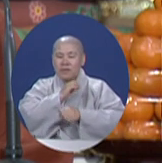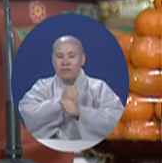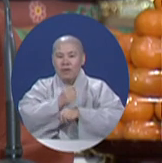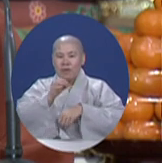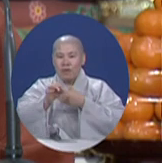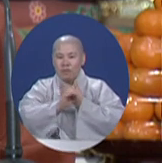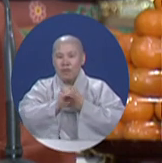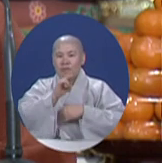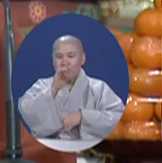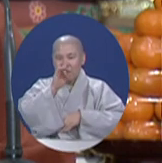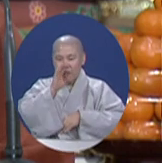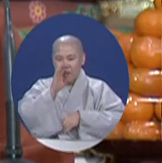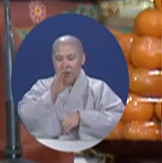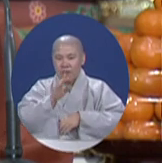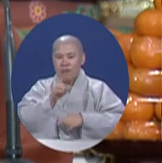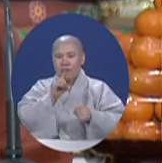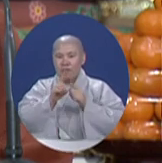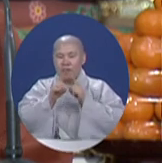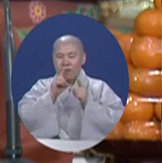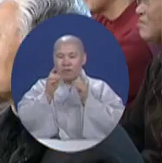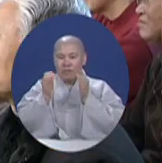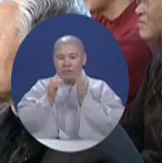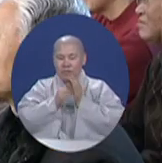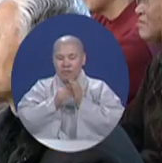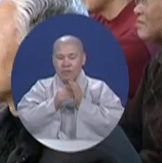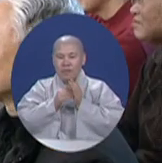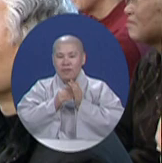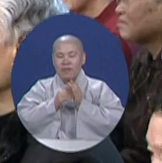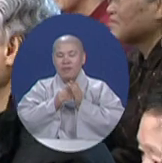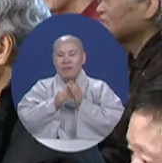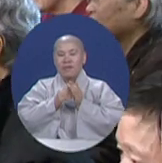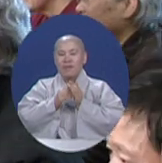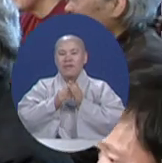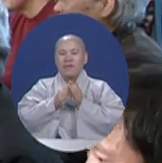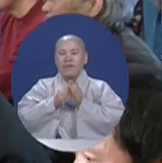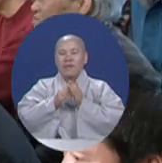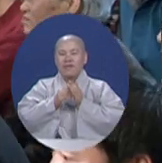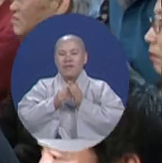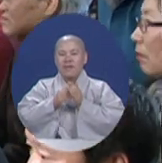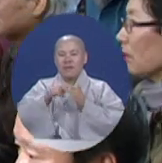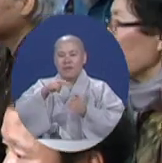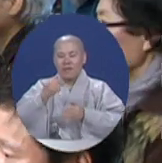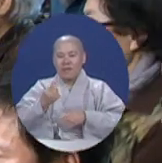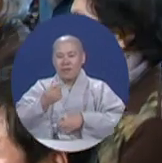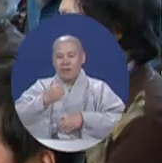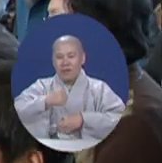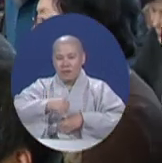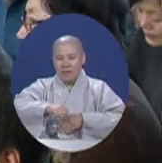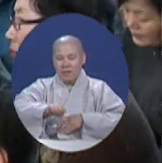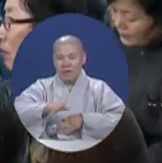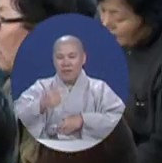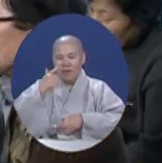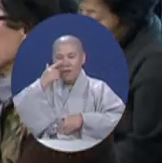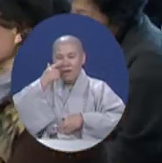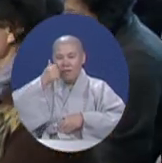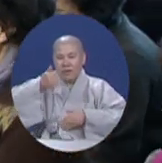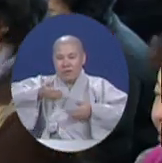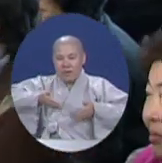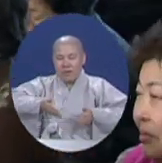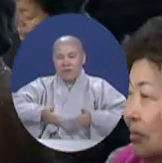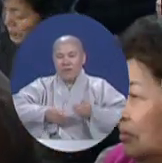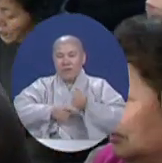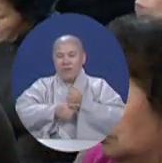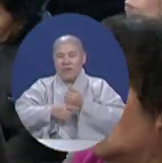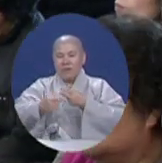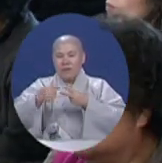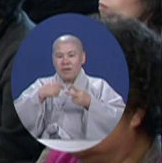되나 이렇게 말씀하시더라고요. 그래도 자식이 애비 낳는다는 거는